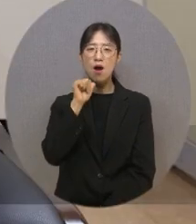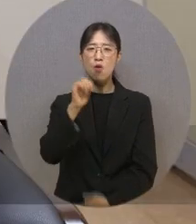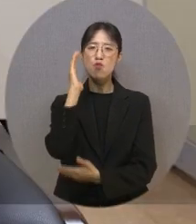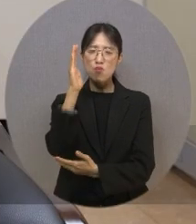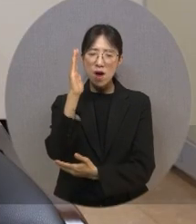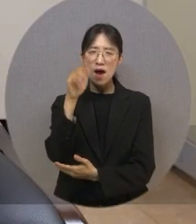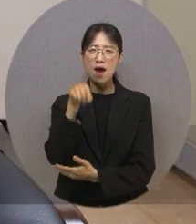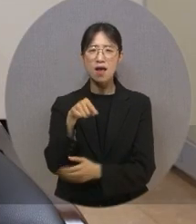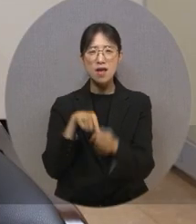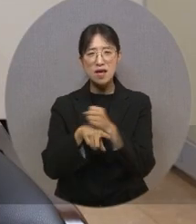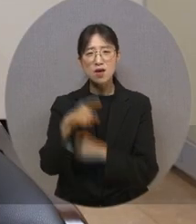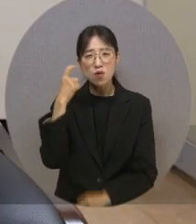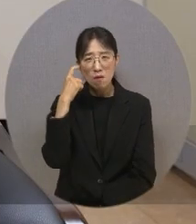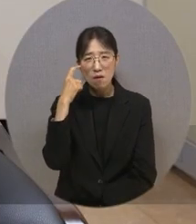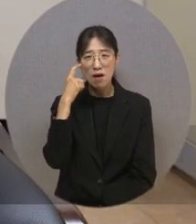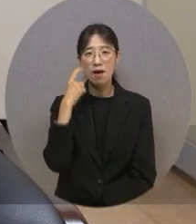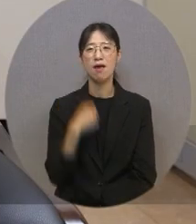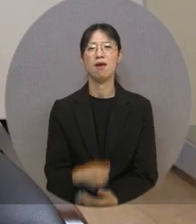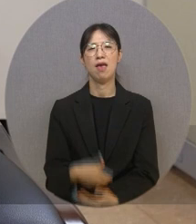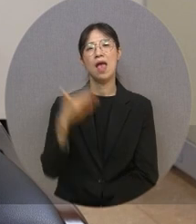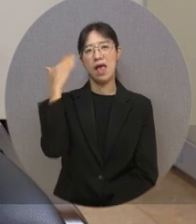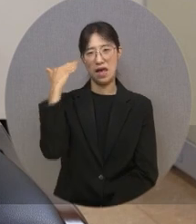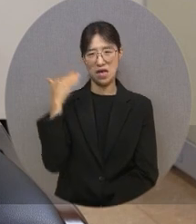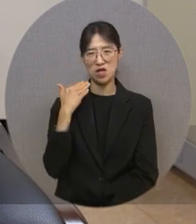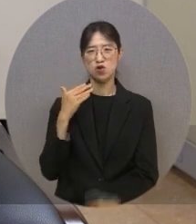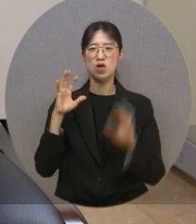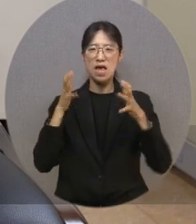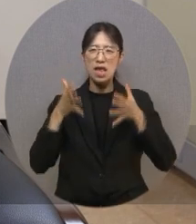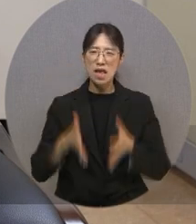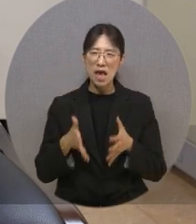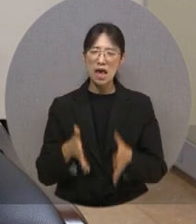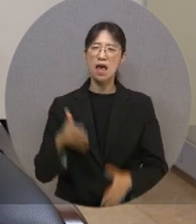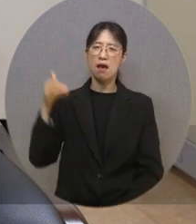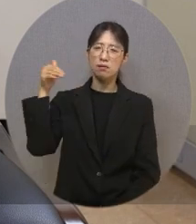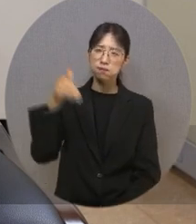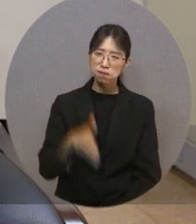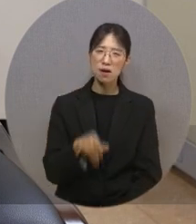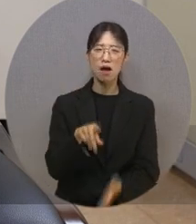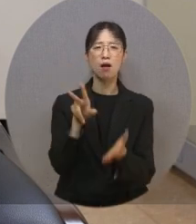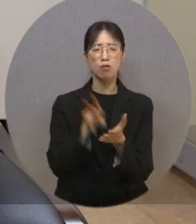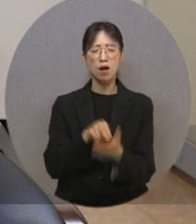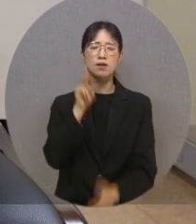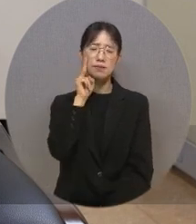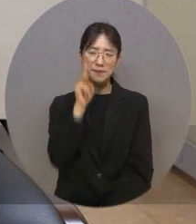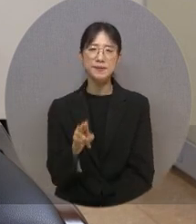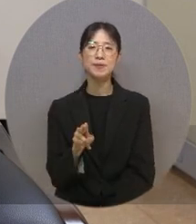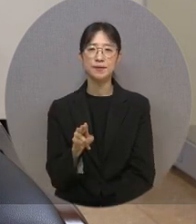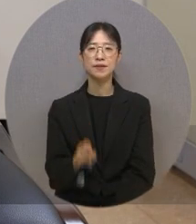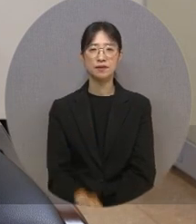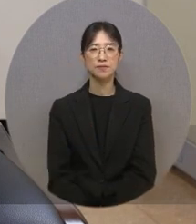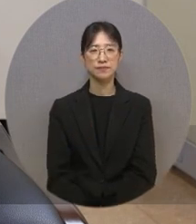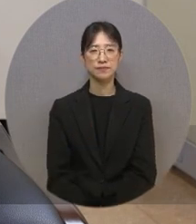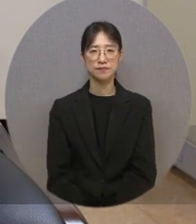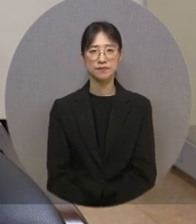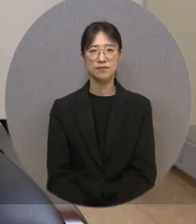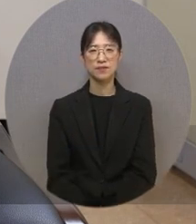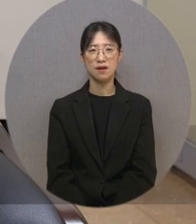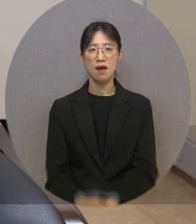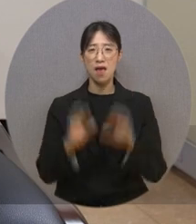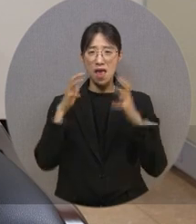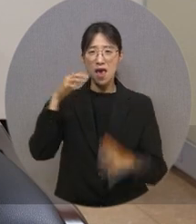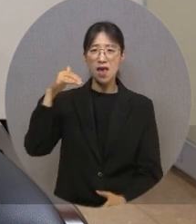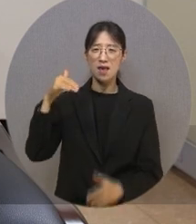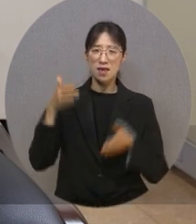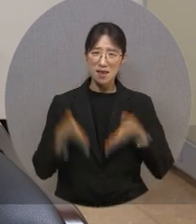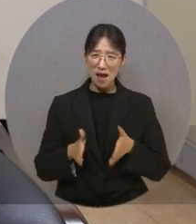5분 발언을 하게 된 계기는 우리나라의 저출생의 문제가 굉장히 심각하기 때문입니다. 저출생은